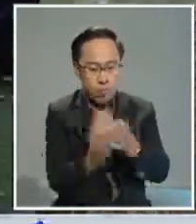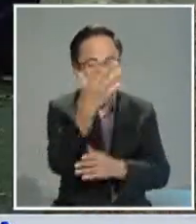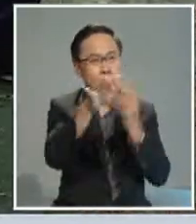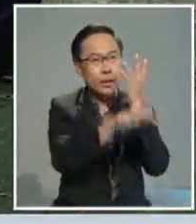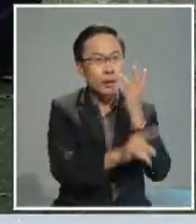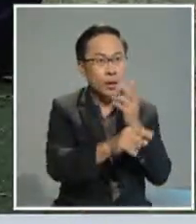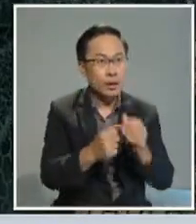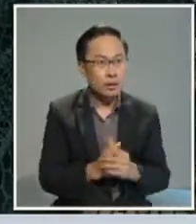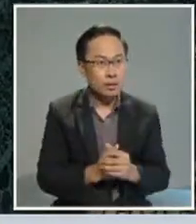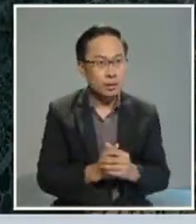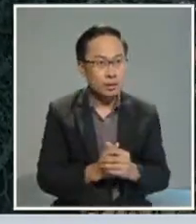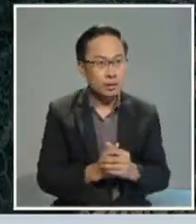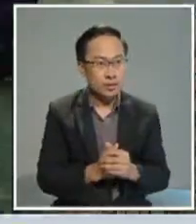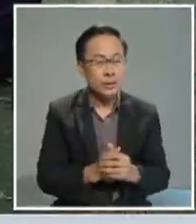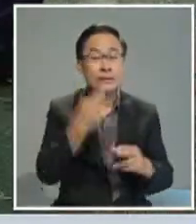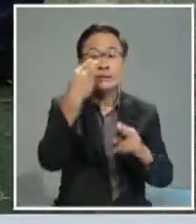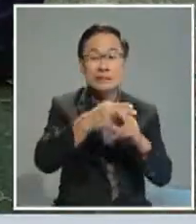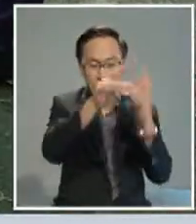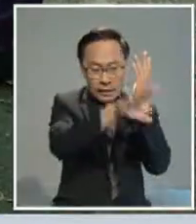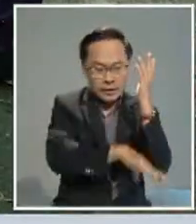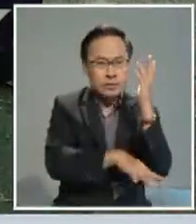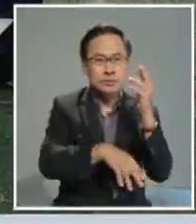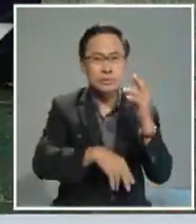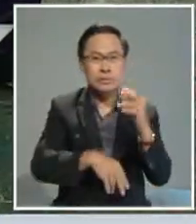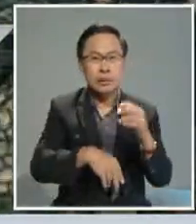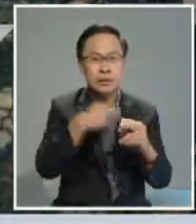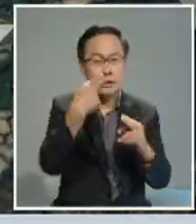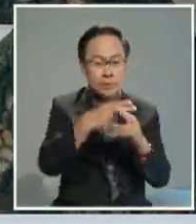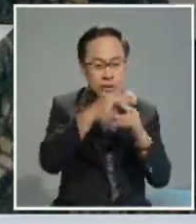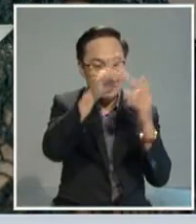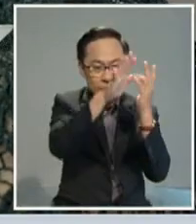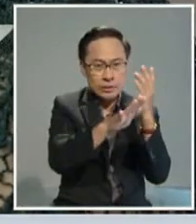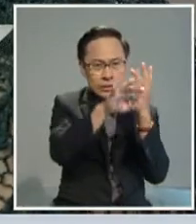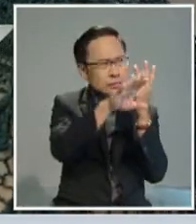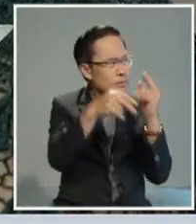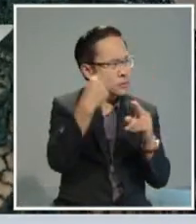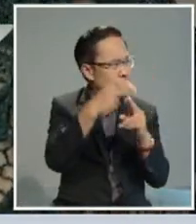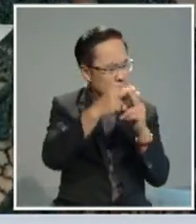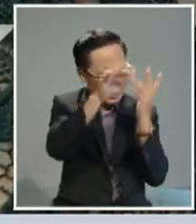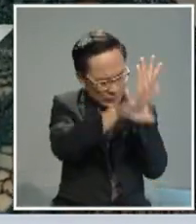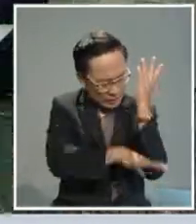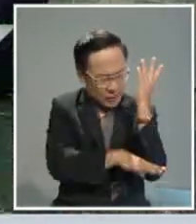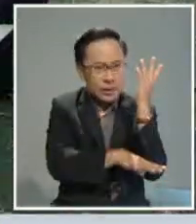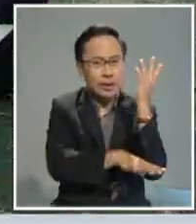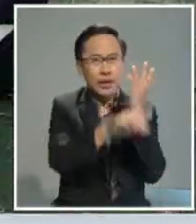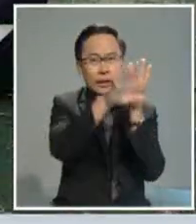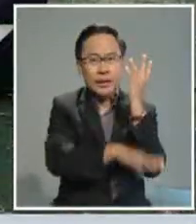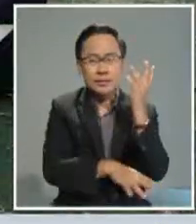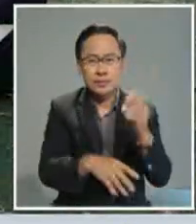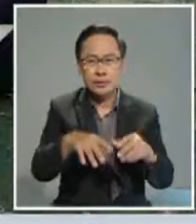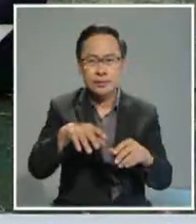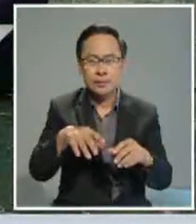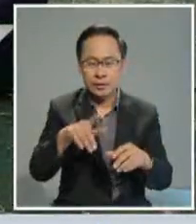ไรอ่ะ เห็ดตีนแรด ไม่เคยได้ยิน ภาคอีสานก็ตีนแรดอีกชื่อนึงก็เป็นมิลกี้โอ้หรือว่า